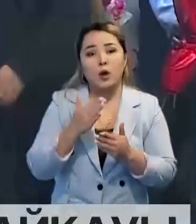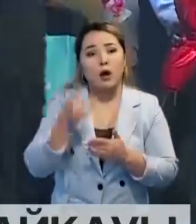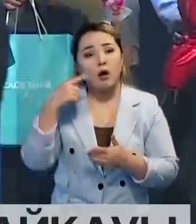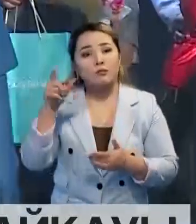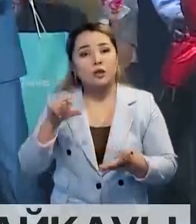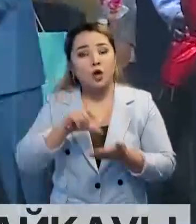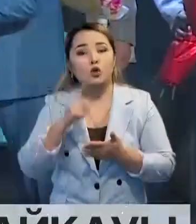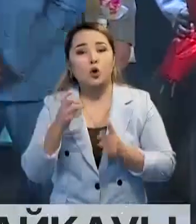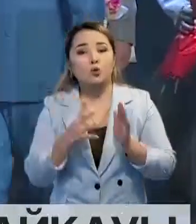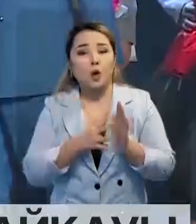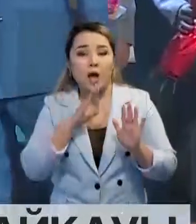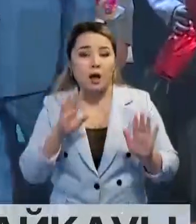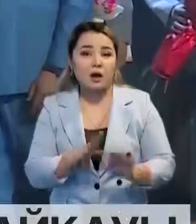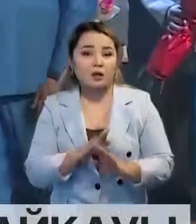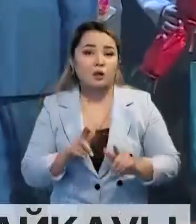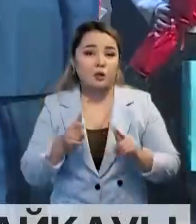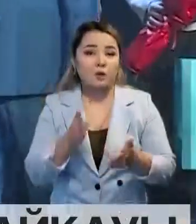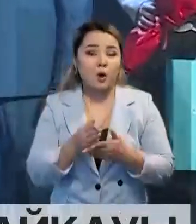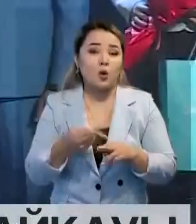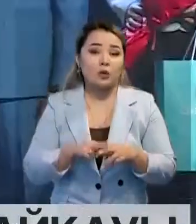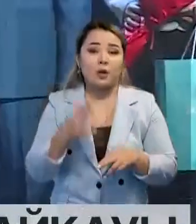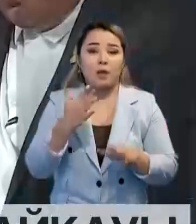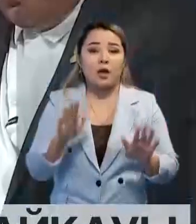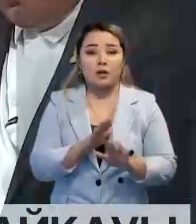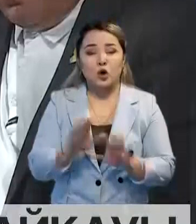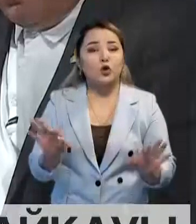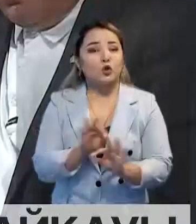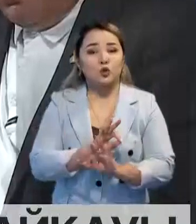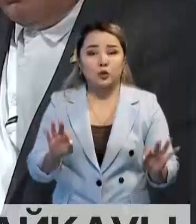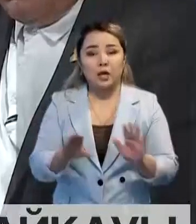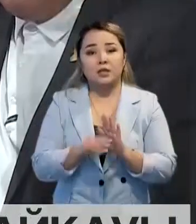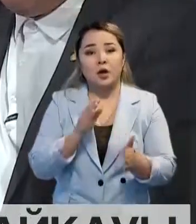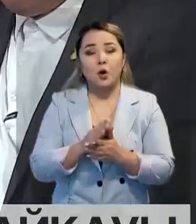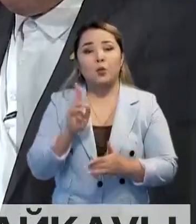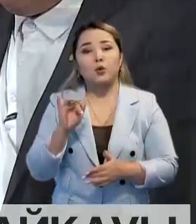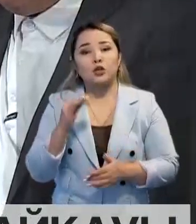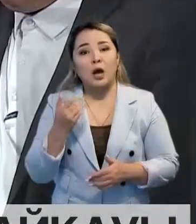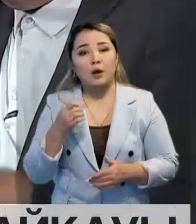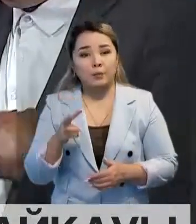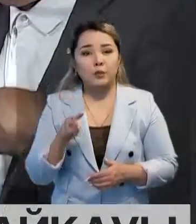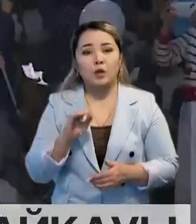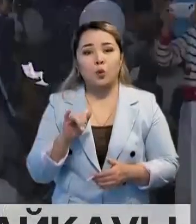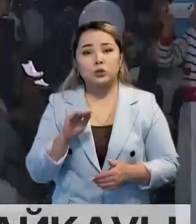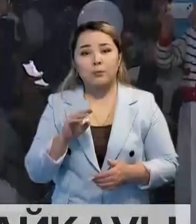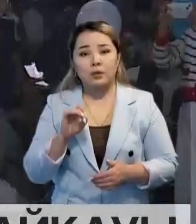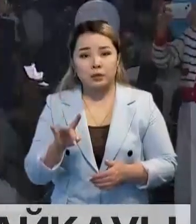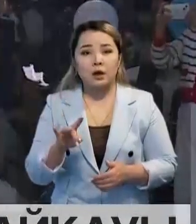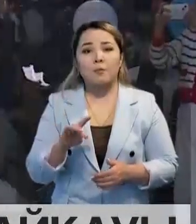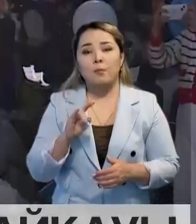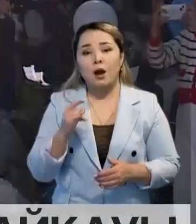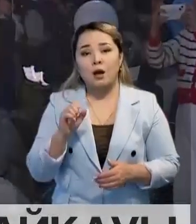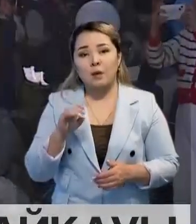автордан 109 ән келіп түскен. Соның ішінде 5 ән ең үздік деп таңдалды. Қуыршағым, Жау, Жаңбыр,